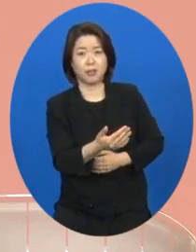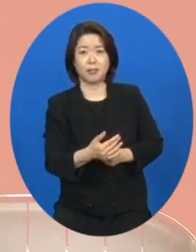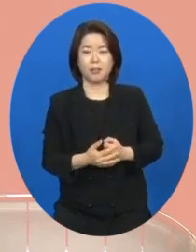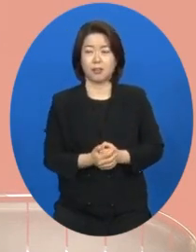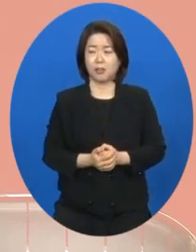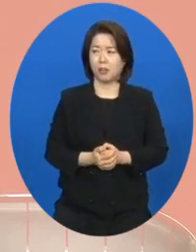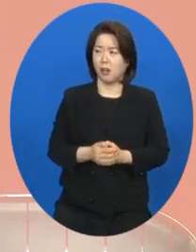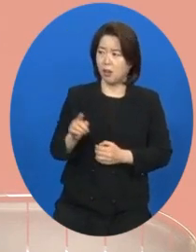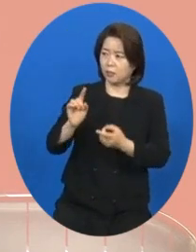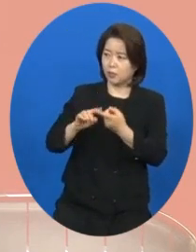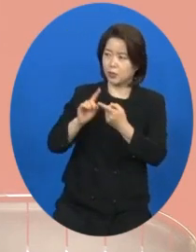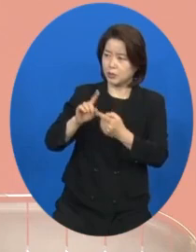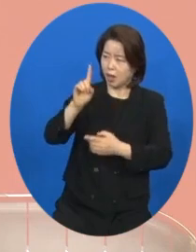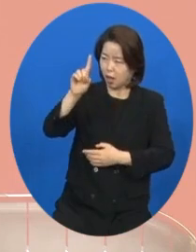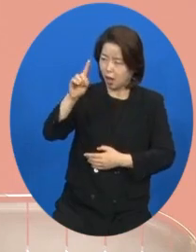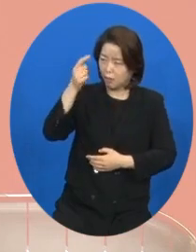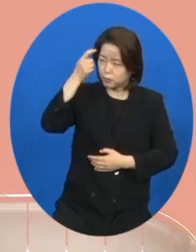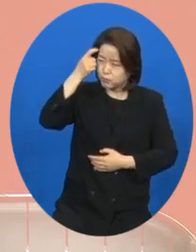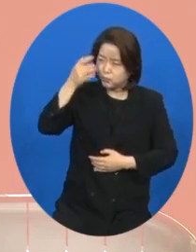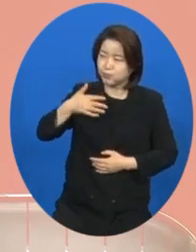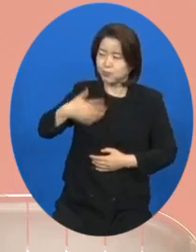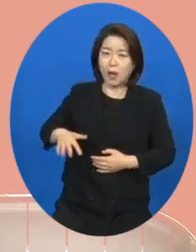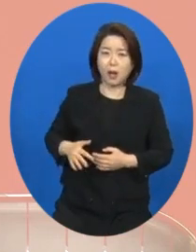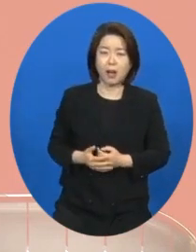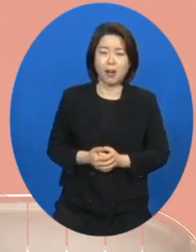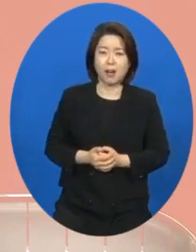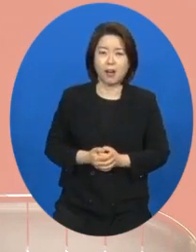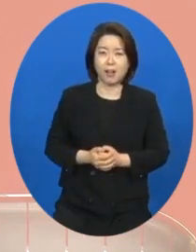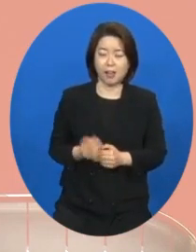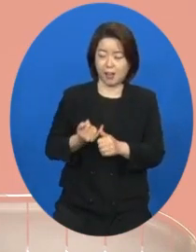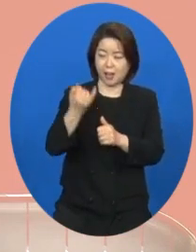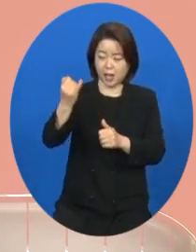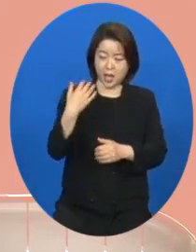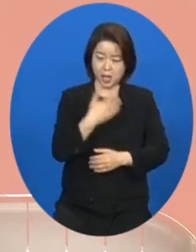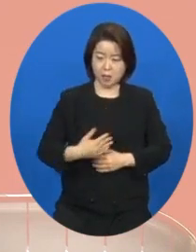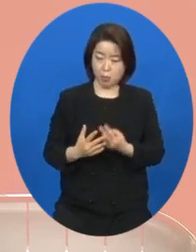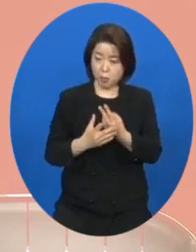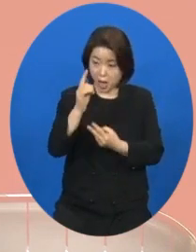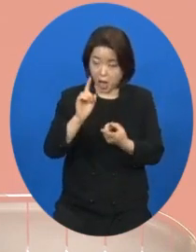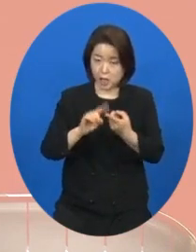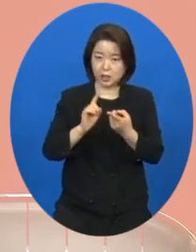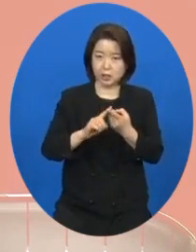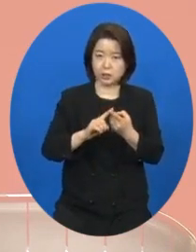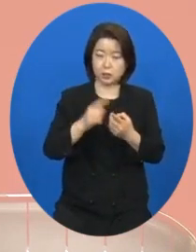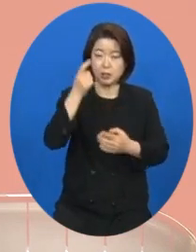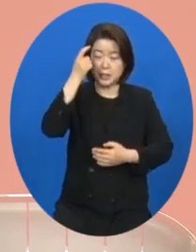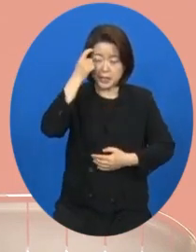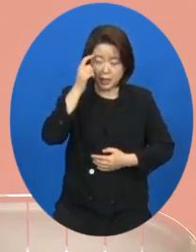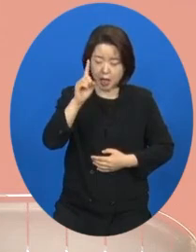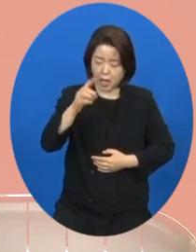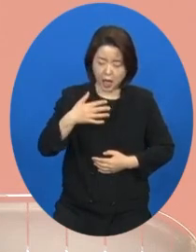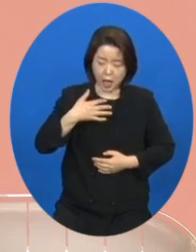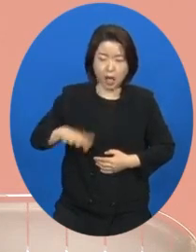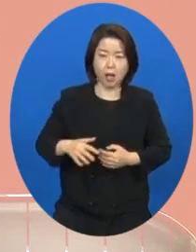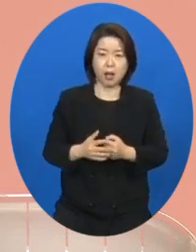한 번도 생각해 본 적이 없다. 아내와 한 몸이라는 생각을 한 번도 해본 적이 없다. 들은 적은